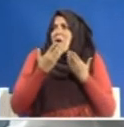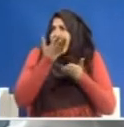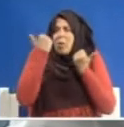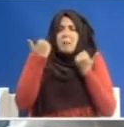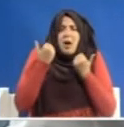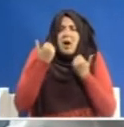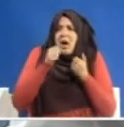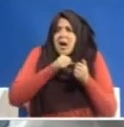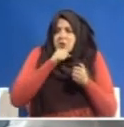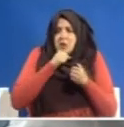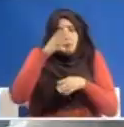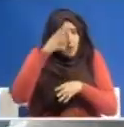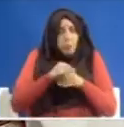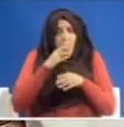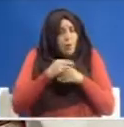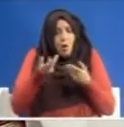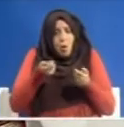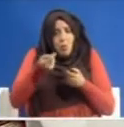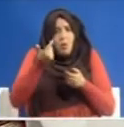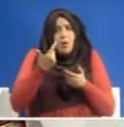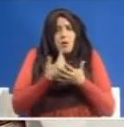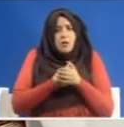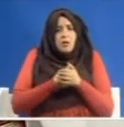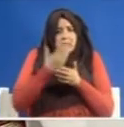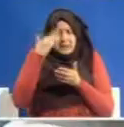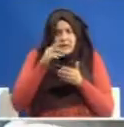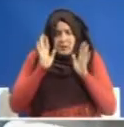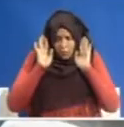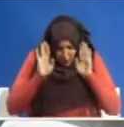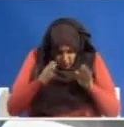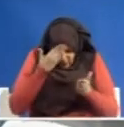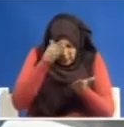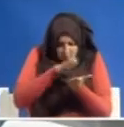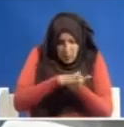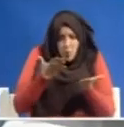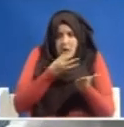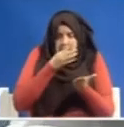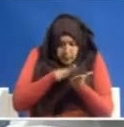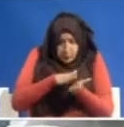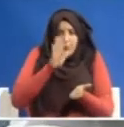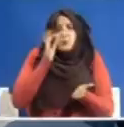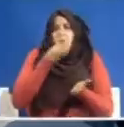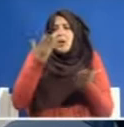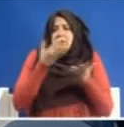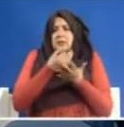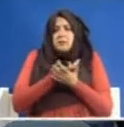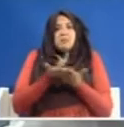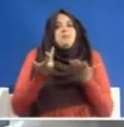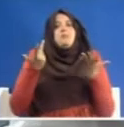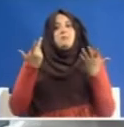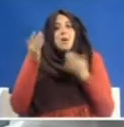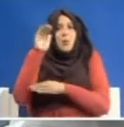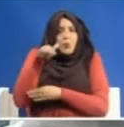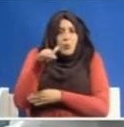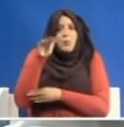كبار وكذا يتعلمون قليلا، فيعرفون ماذا يقولون في الركوع، ماذا يقولون بعد الرفع من الركوع، وماذا يقولون في السجود